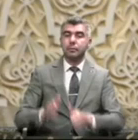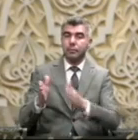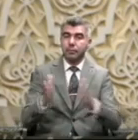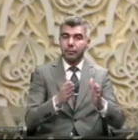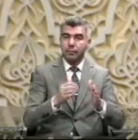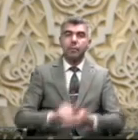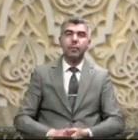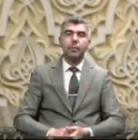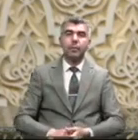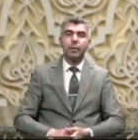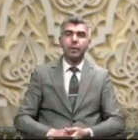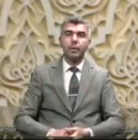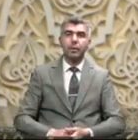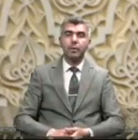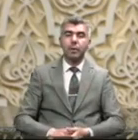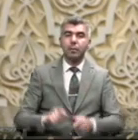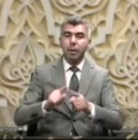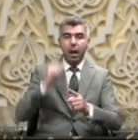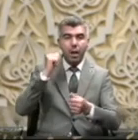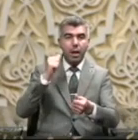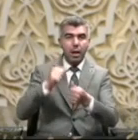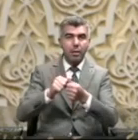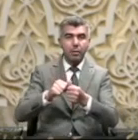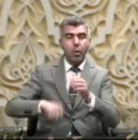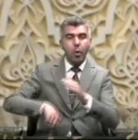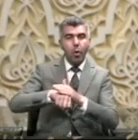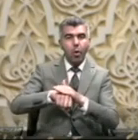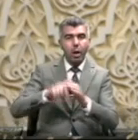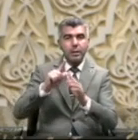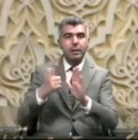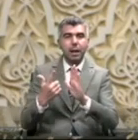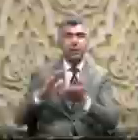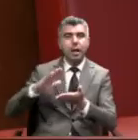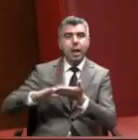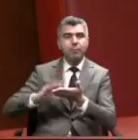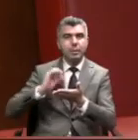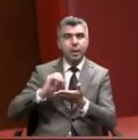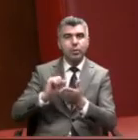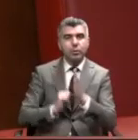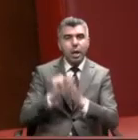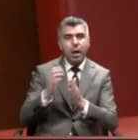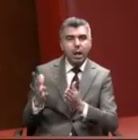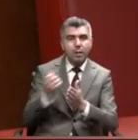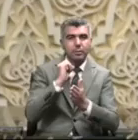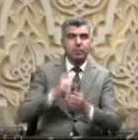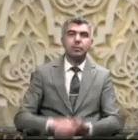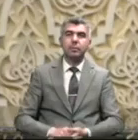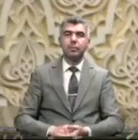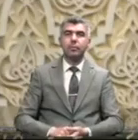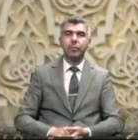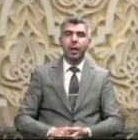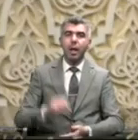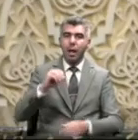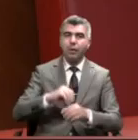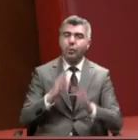المحترم وعلى تذكيرنا بانجاز منتخب اقل من 17 سنه وصوله للنهايه اهنئ مره